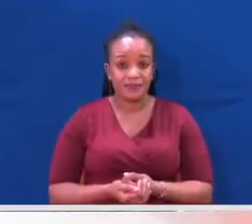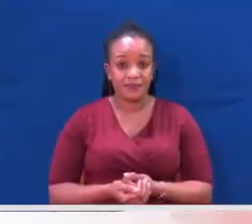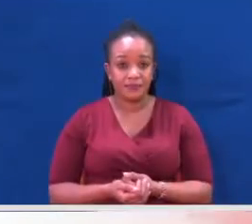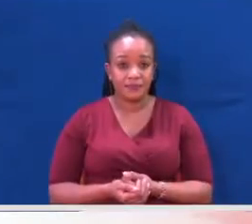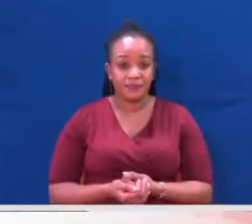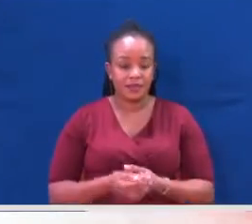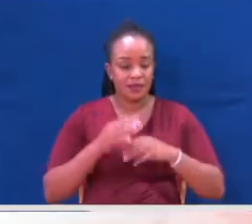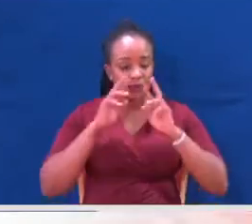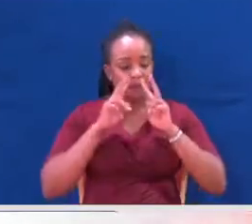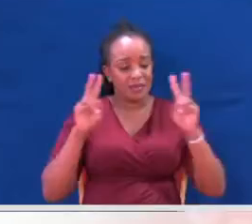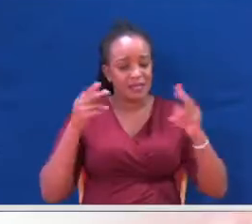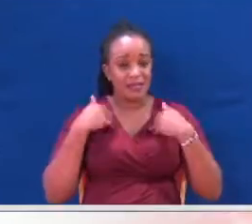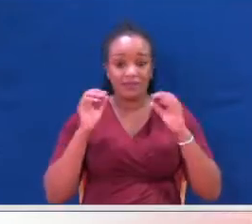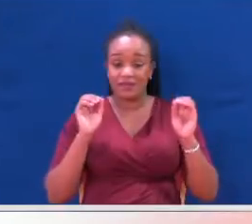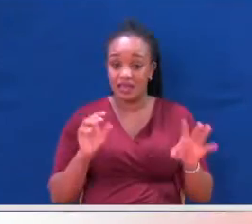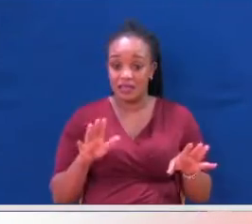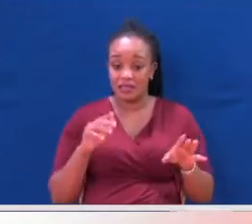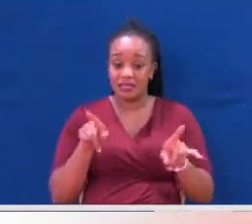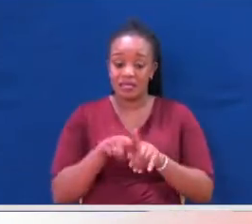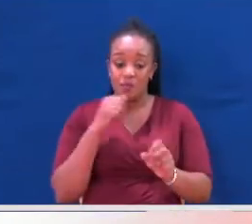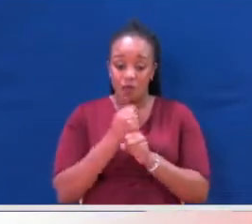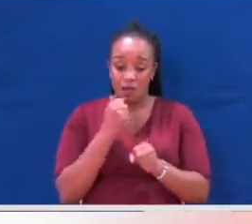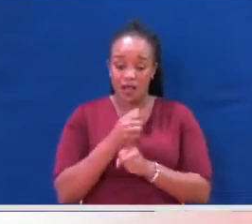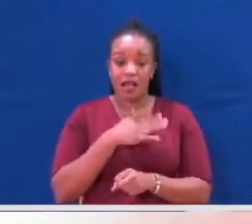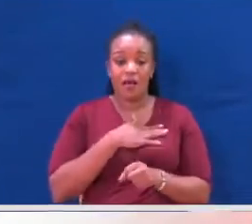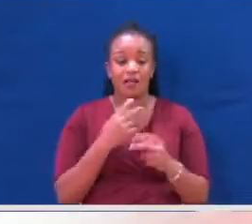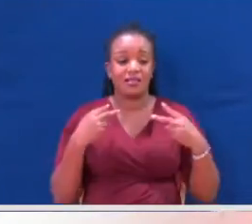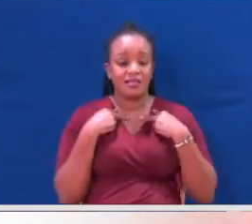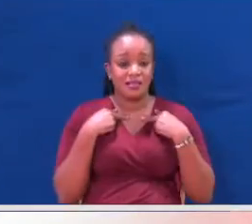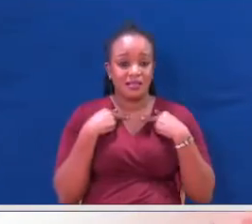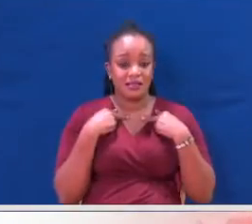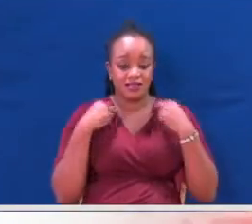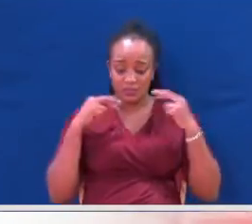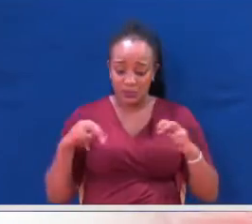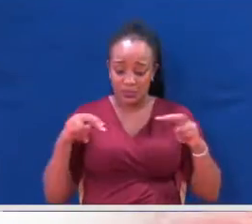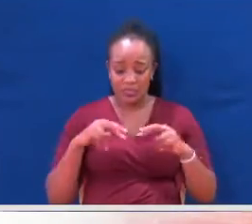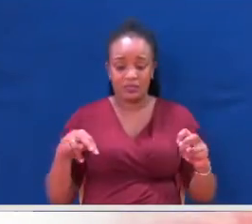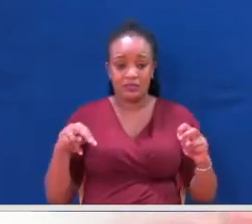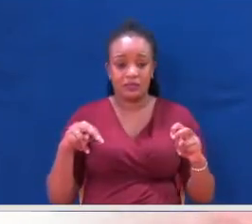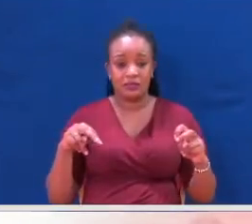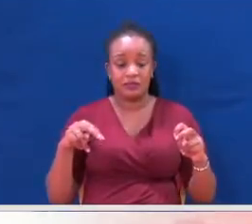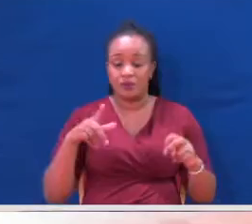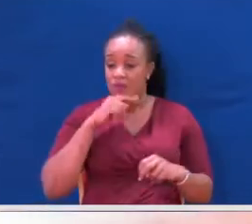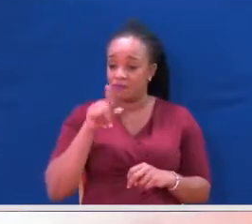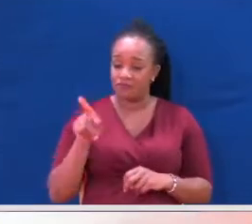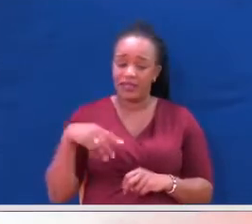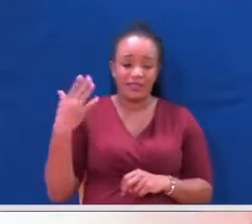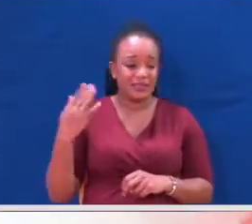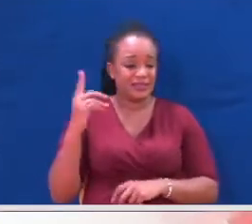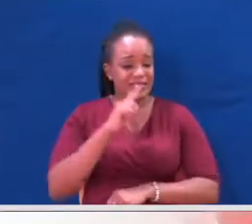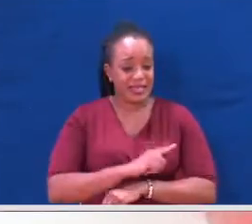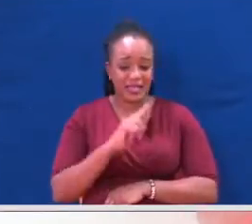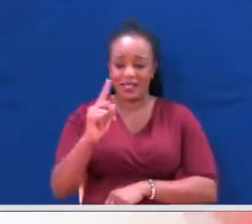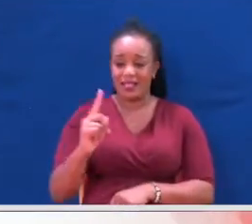Hatuna amani katika familia, makazi zetu zimesimama tukitafuta Joseph. Hatuwezi enda kila siku kutafuta